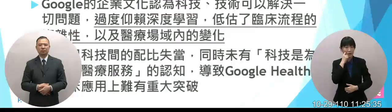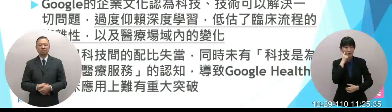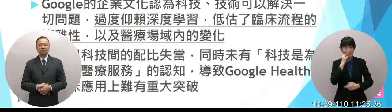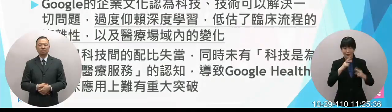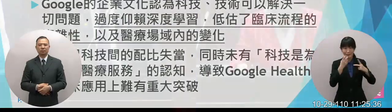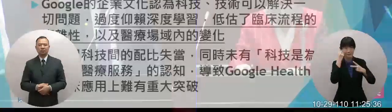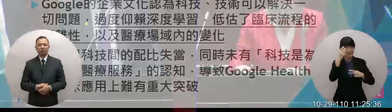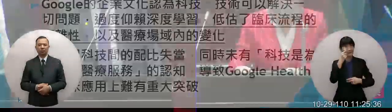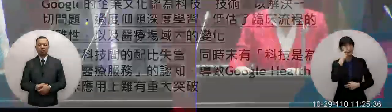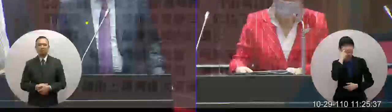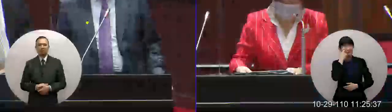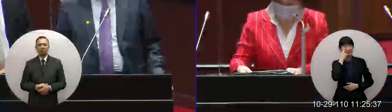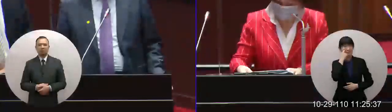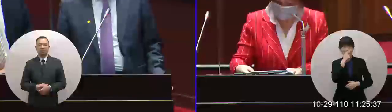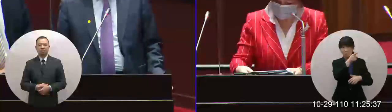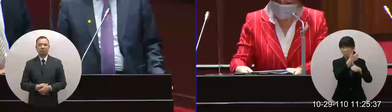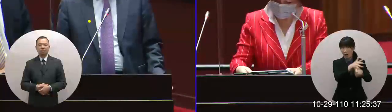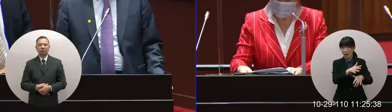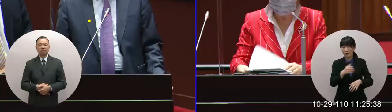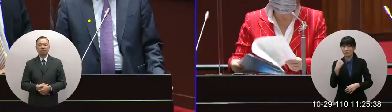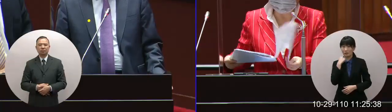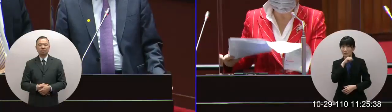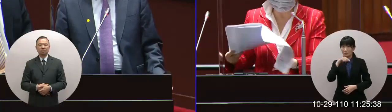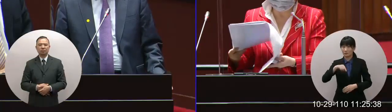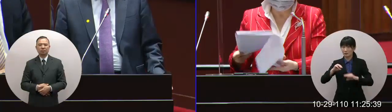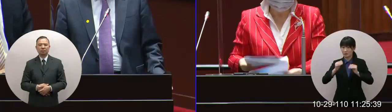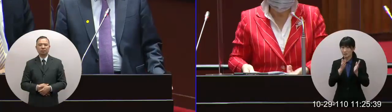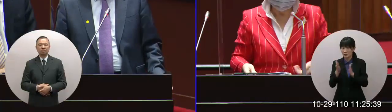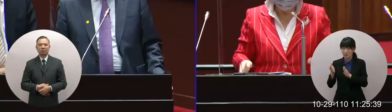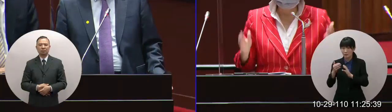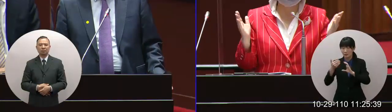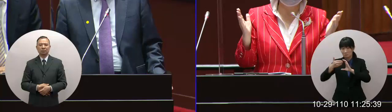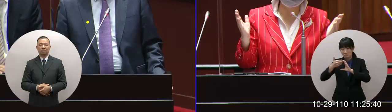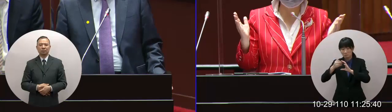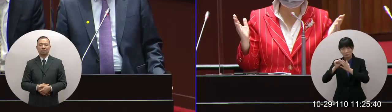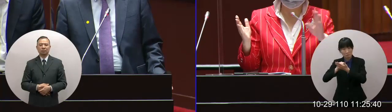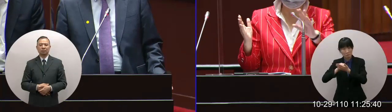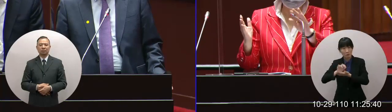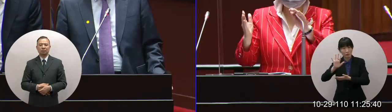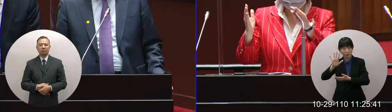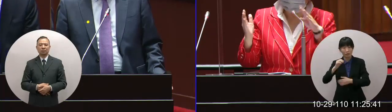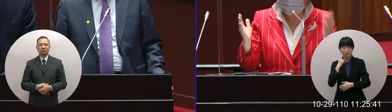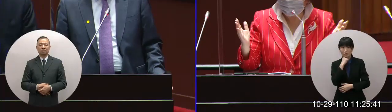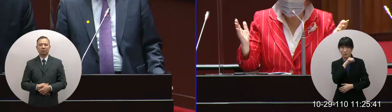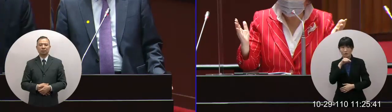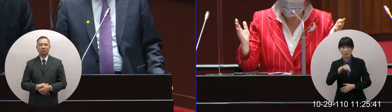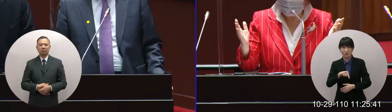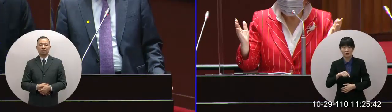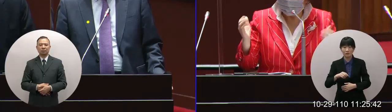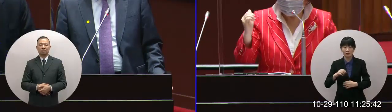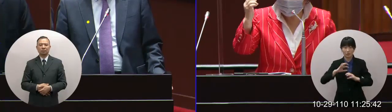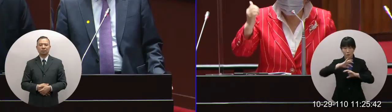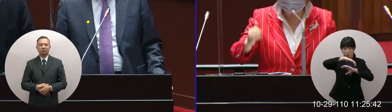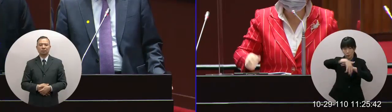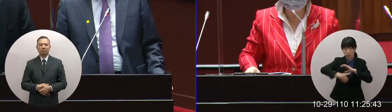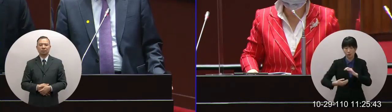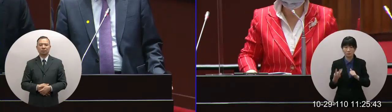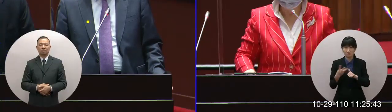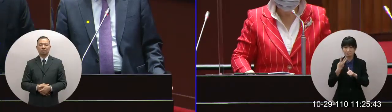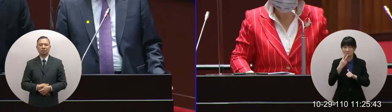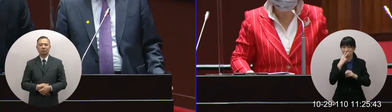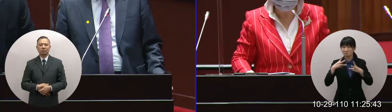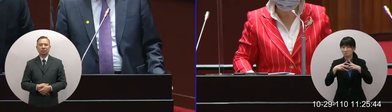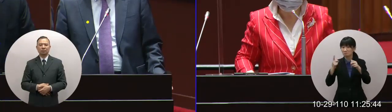们借进来台湾，根据国家地理频道的记录，台湾有着全世界第三、亚洲第一